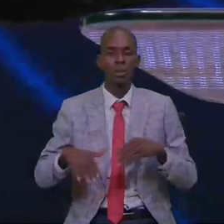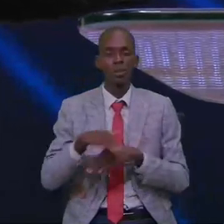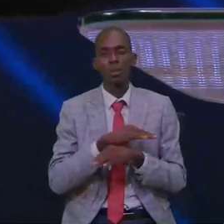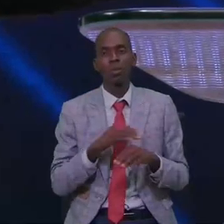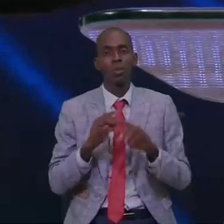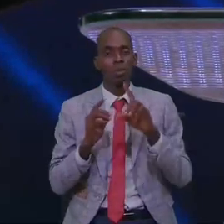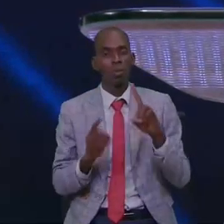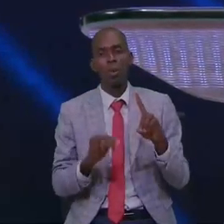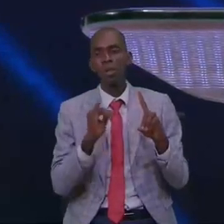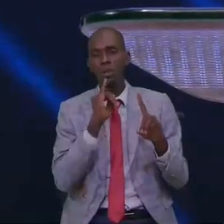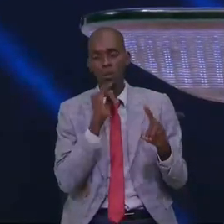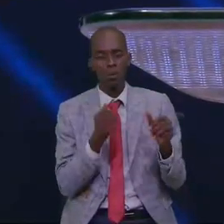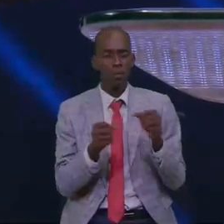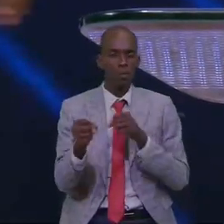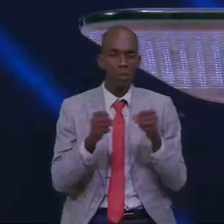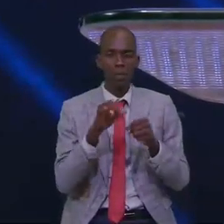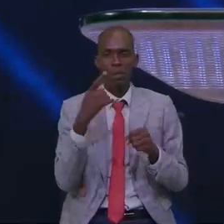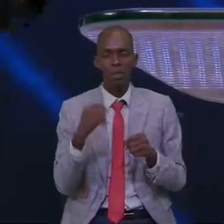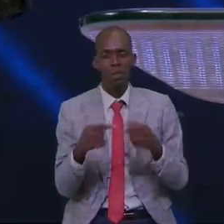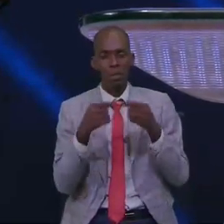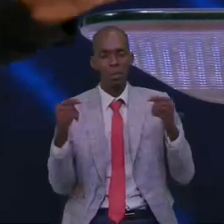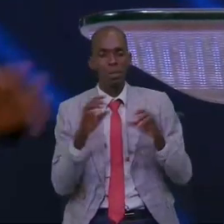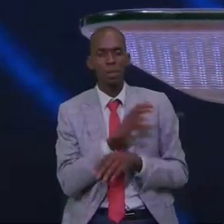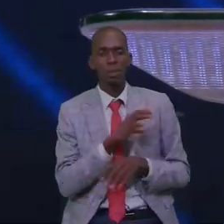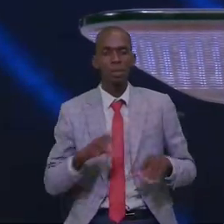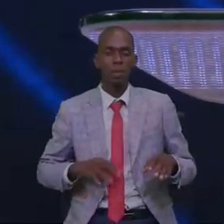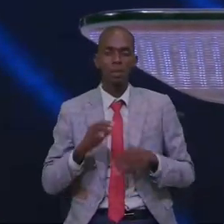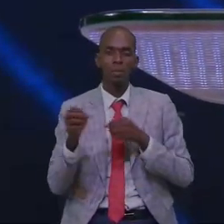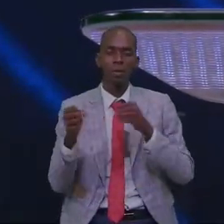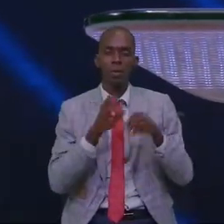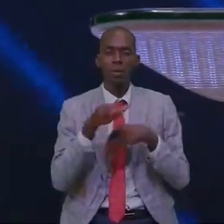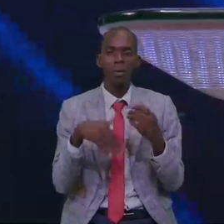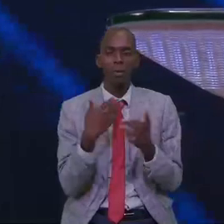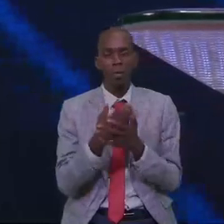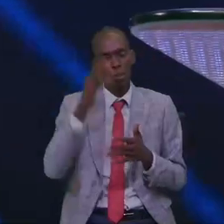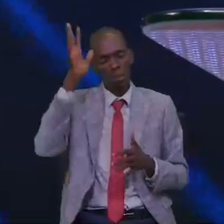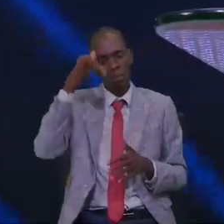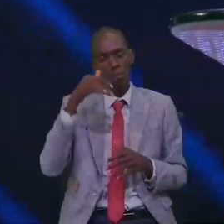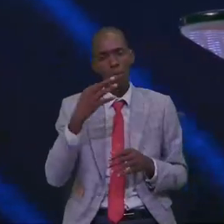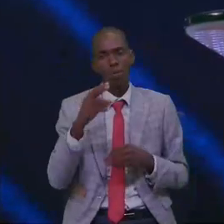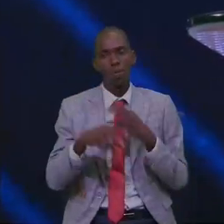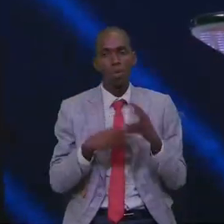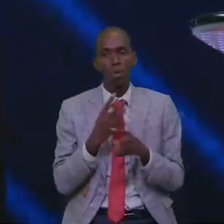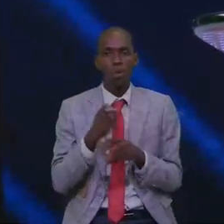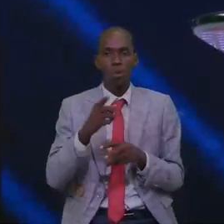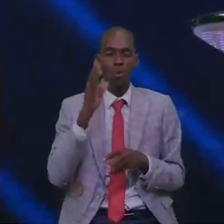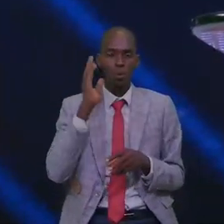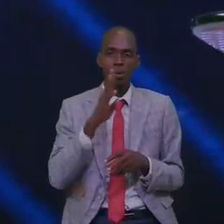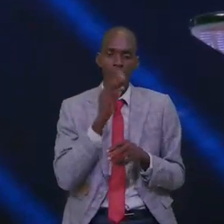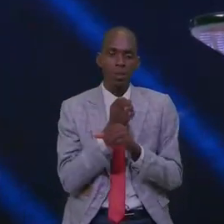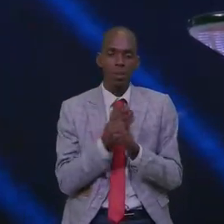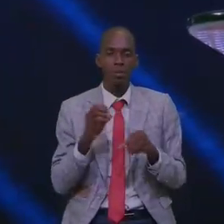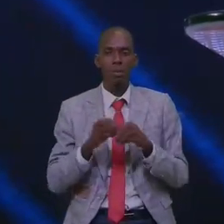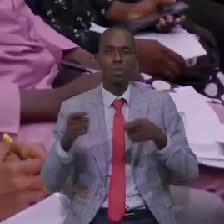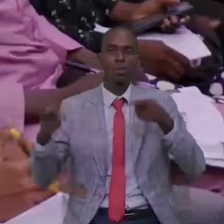Lorsqu'il combat l'antéchrist et les rebelles du monde, tu seras gardé dans le